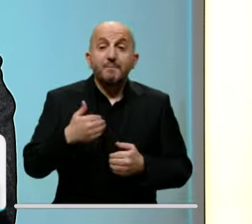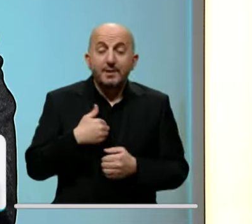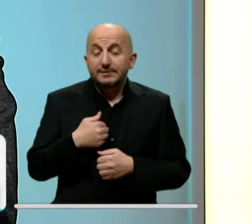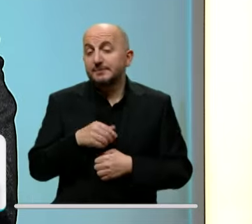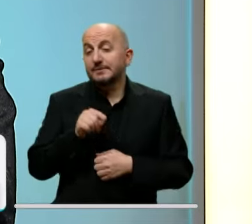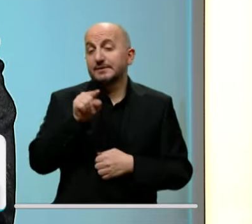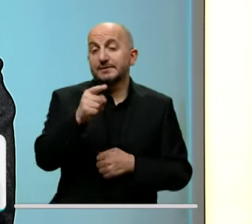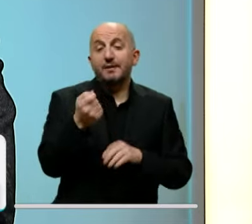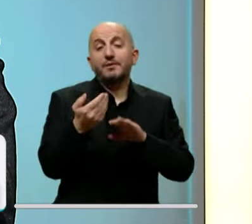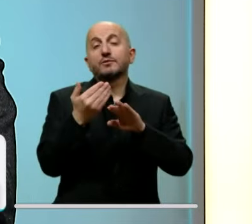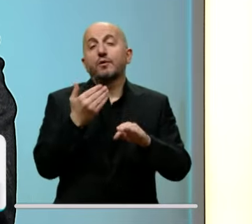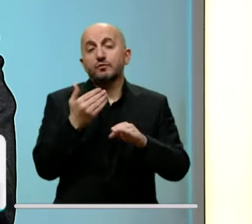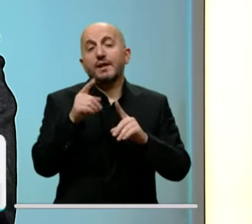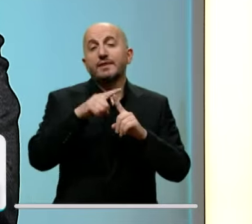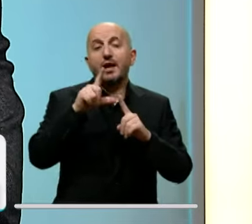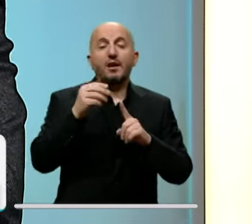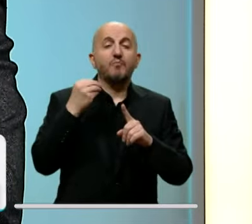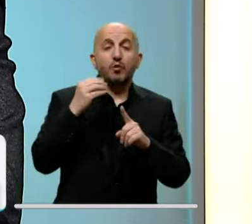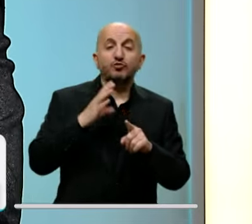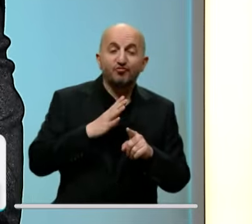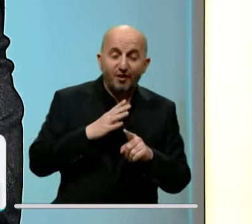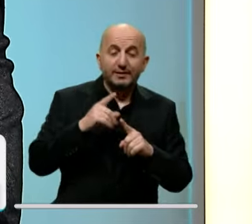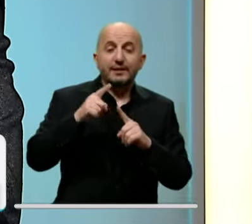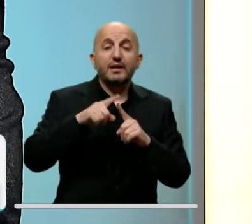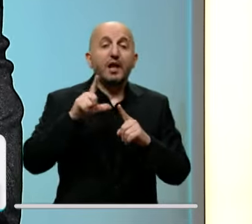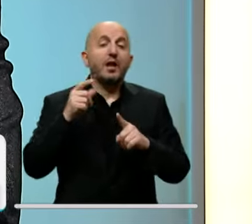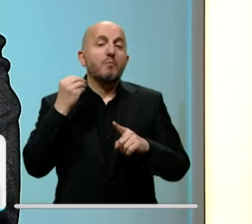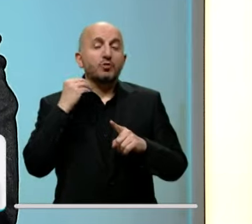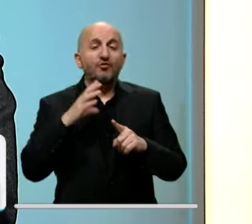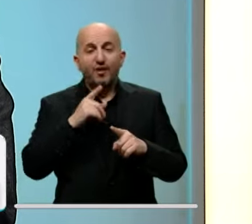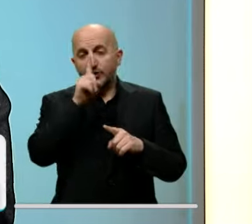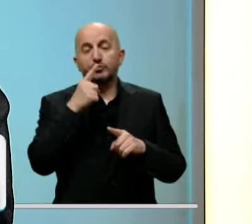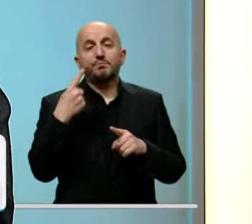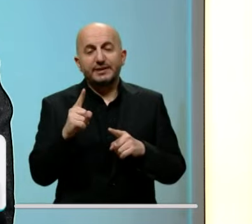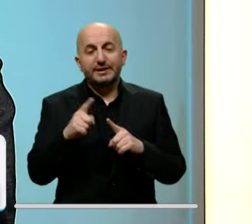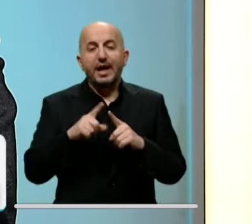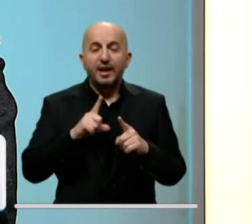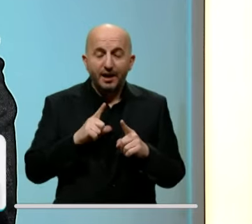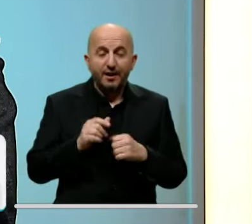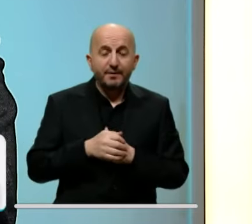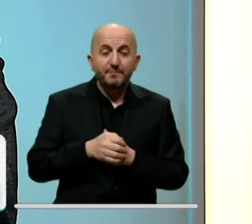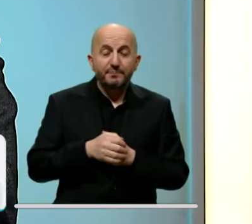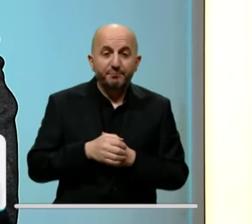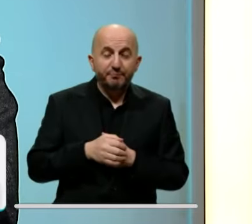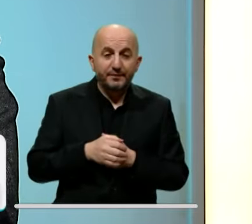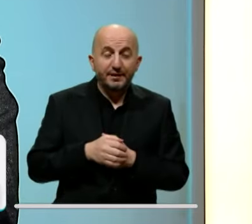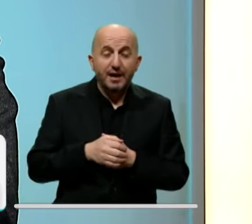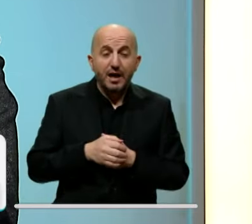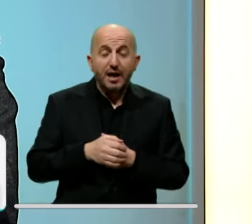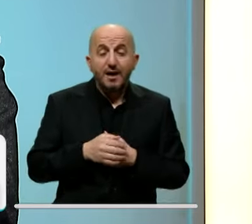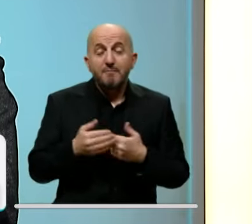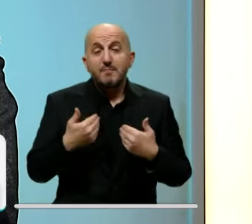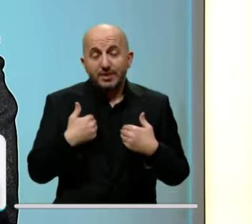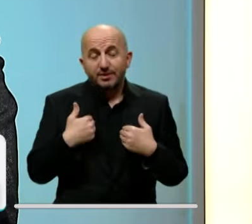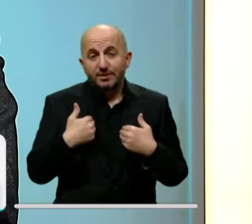biraz önce e TL borcum vardı Türk Lirası borcum vardı 100.000 lira hı Eee zimmeti